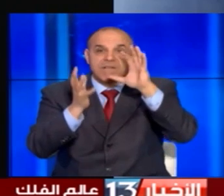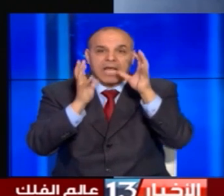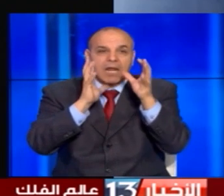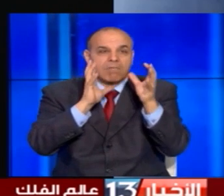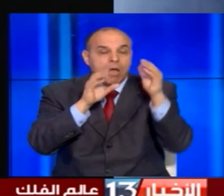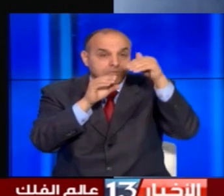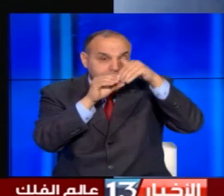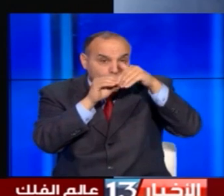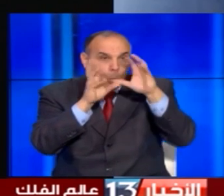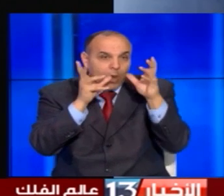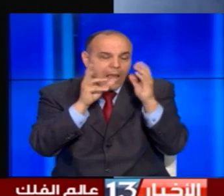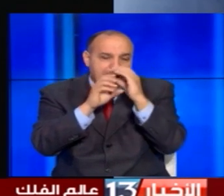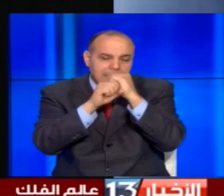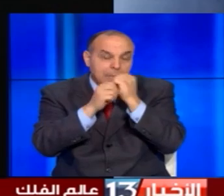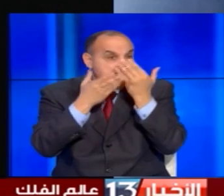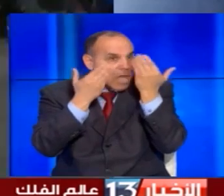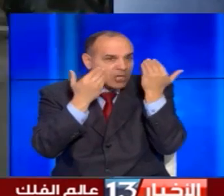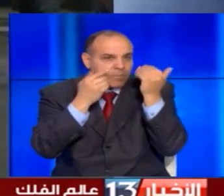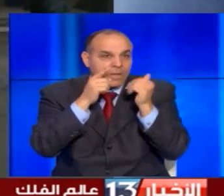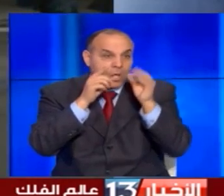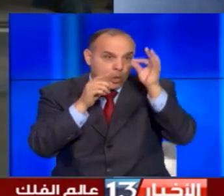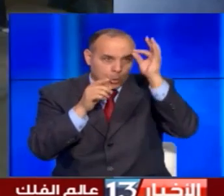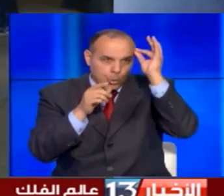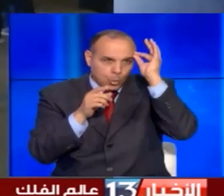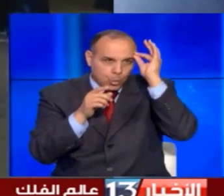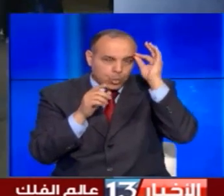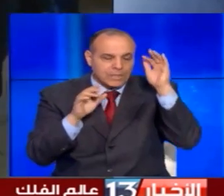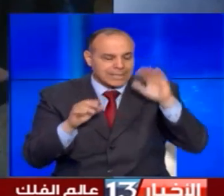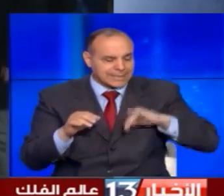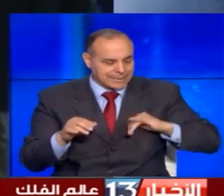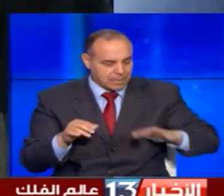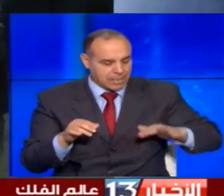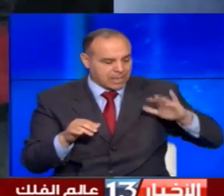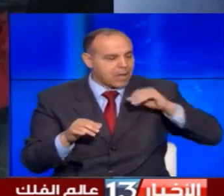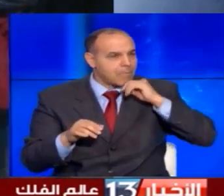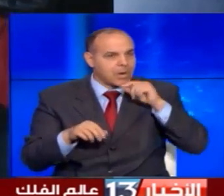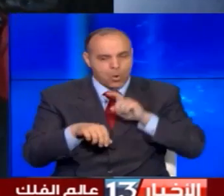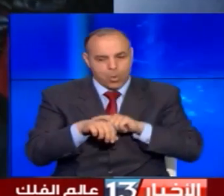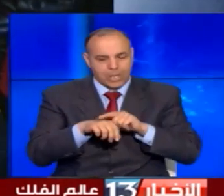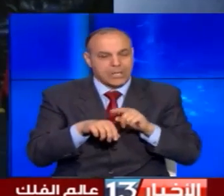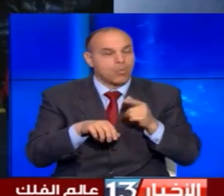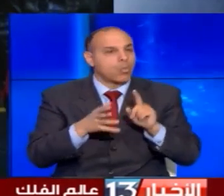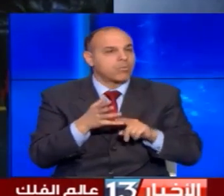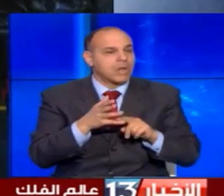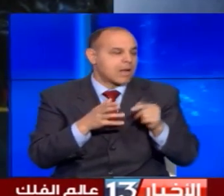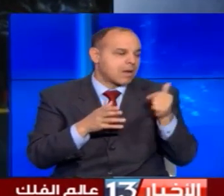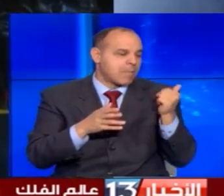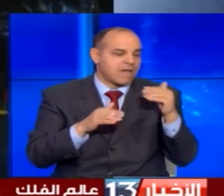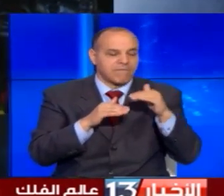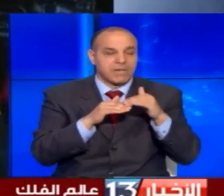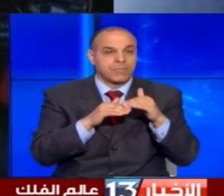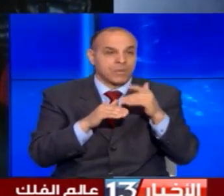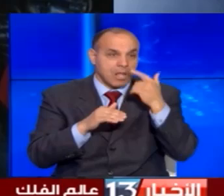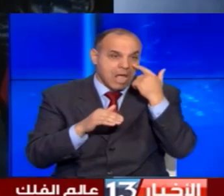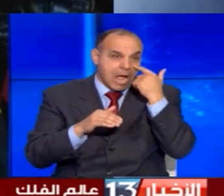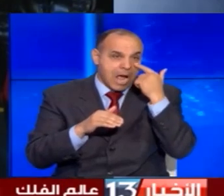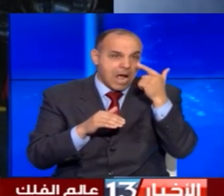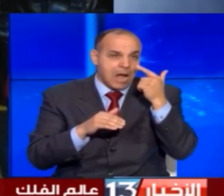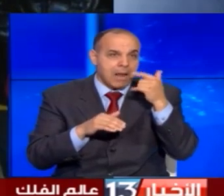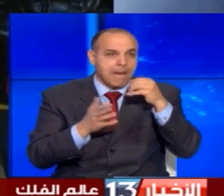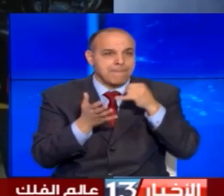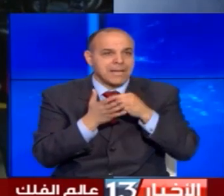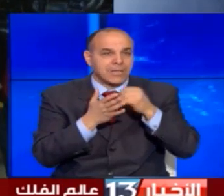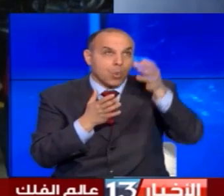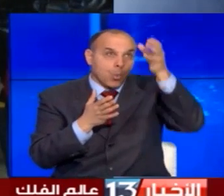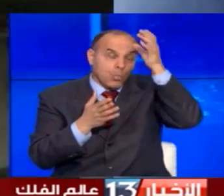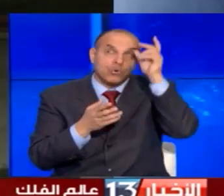في طيته من أسرار. ففي تونس توفد الصغار والكبار في الساعات الأخيرة من الليلة المنقضية على مدينة